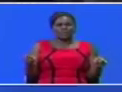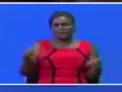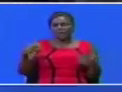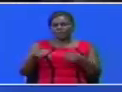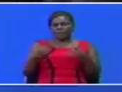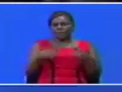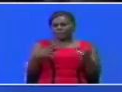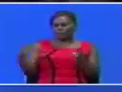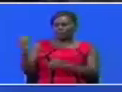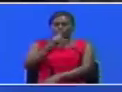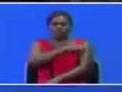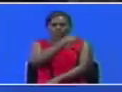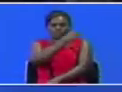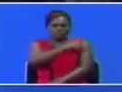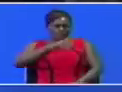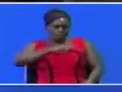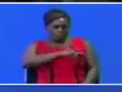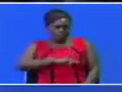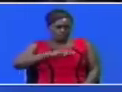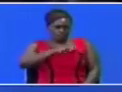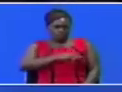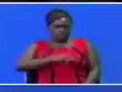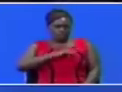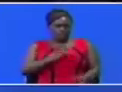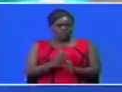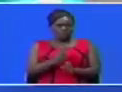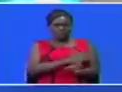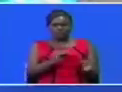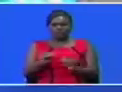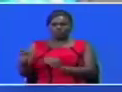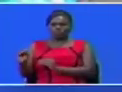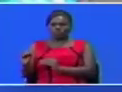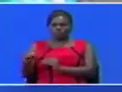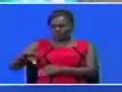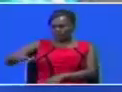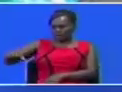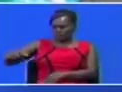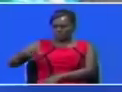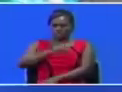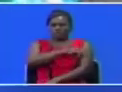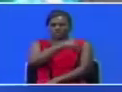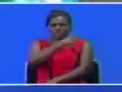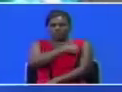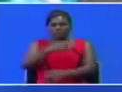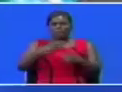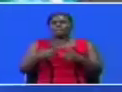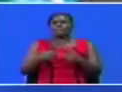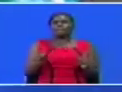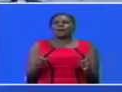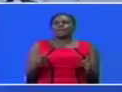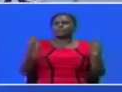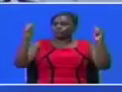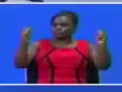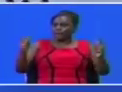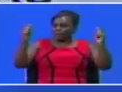Waliojeruhiwa walipelekwa katika hospitali ya wamishonari ya Ortum kabla ya kuhamishwa katika hospitali ya kaunti ya Kapenguria, lakini kutokana na mgomo